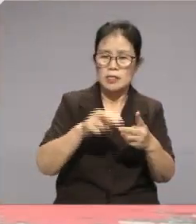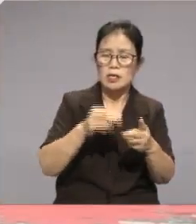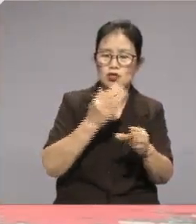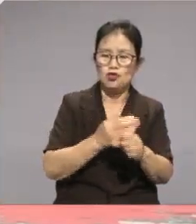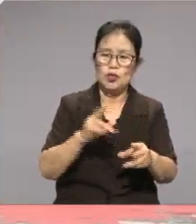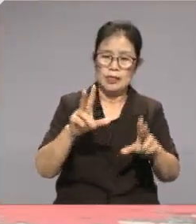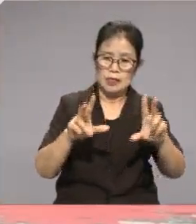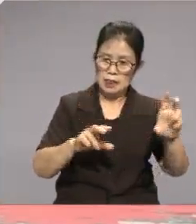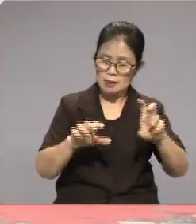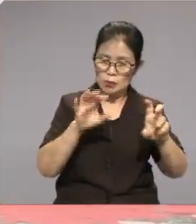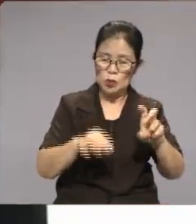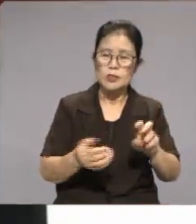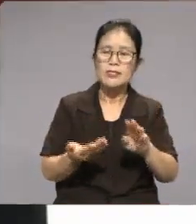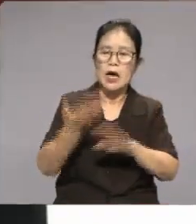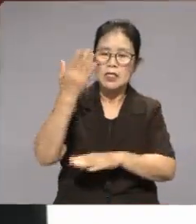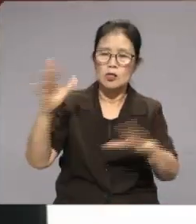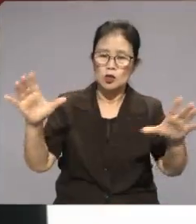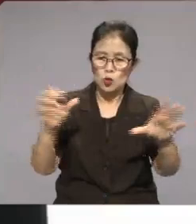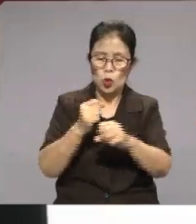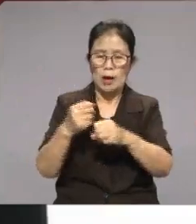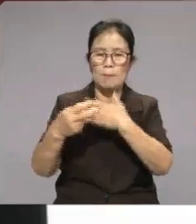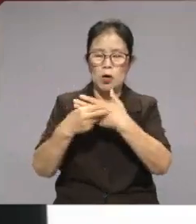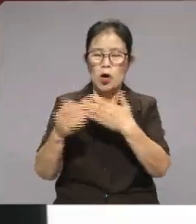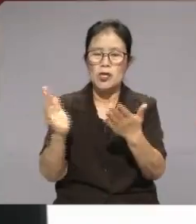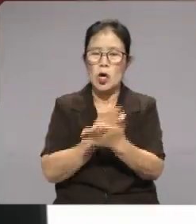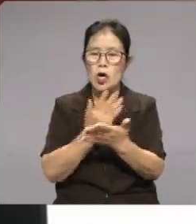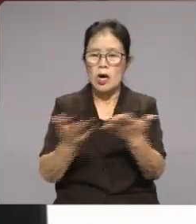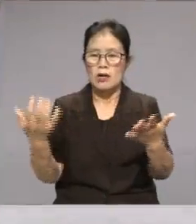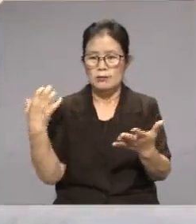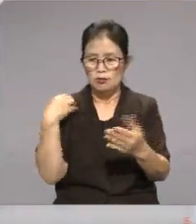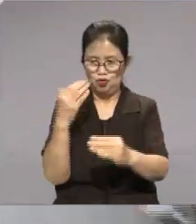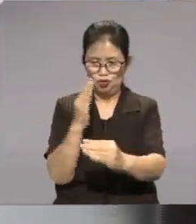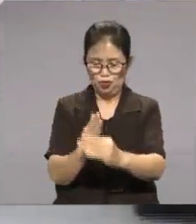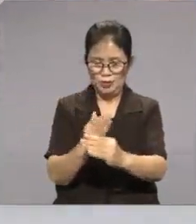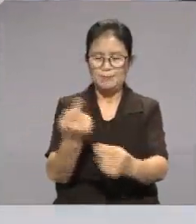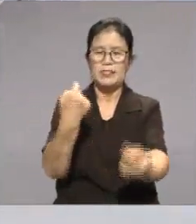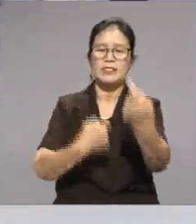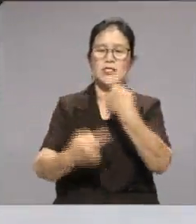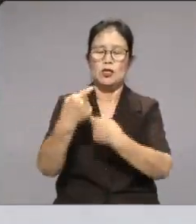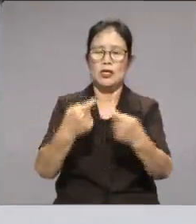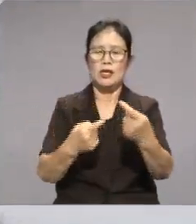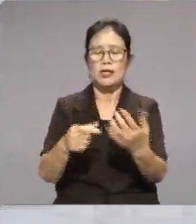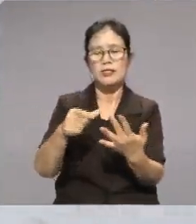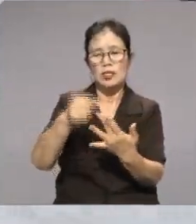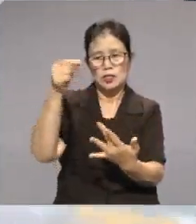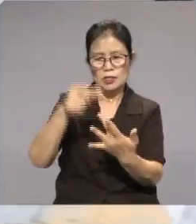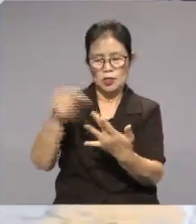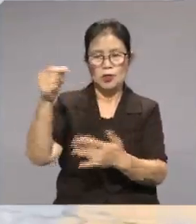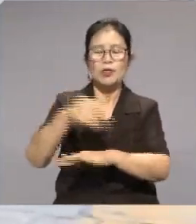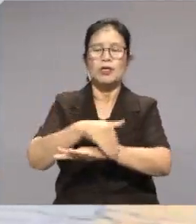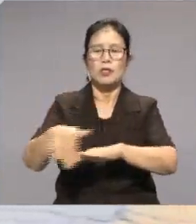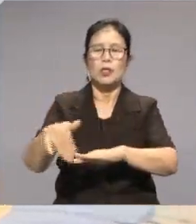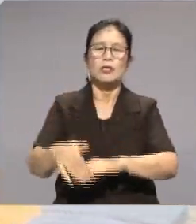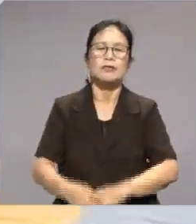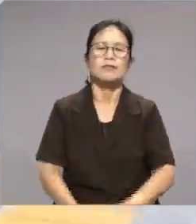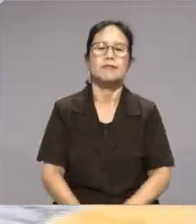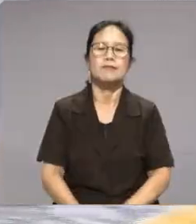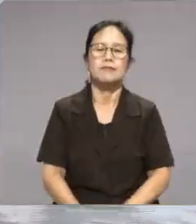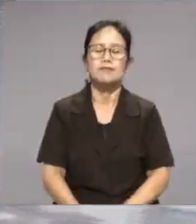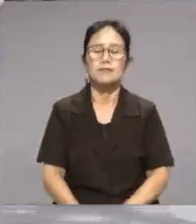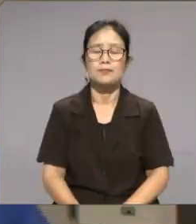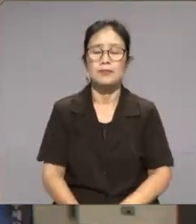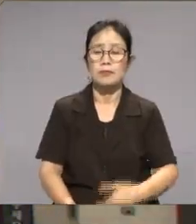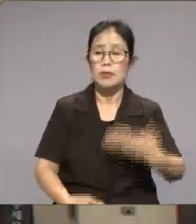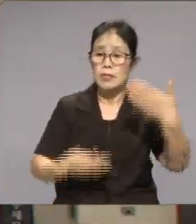20여 상급종합병원의 역할을 나눌 거점센터 역할을 신청해 조만간 선정이 이루어질 예정입니다